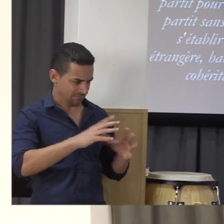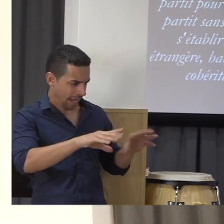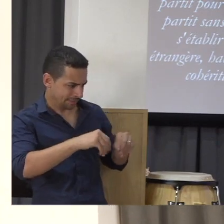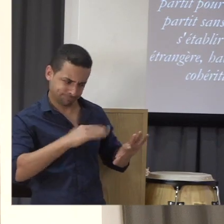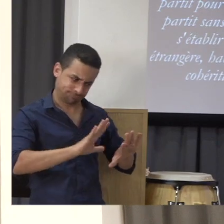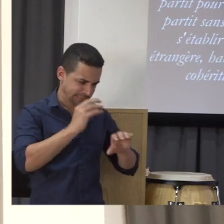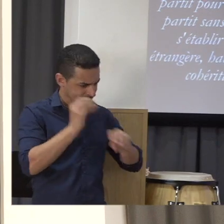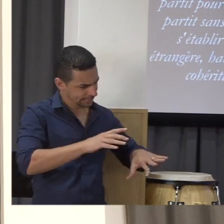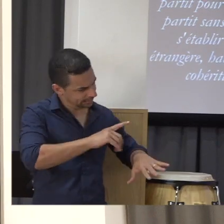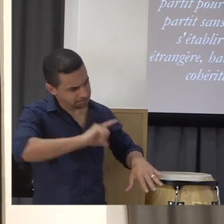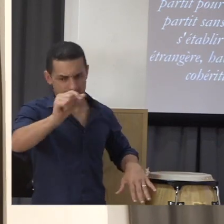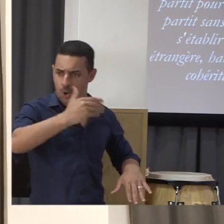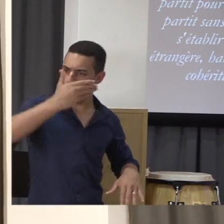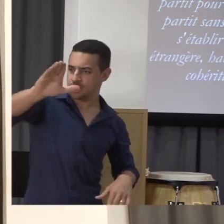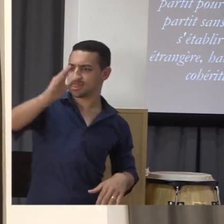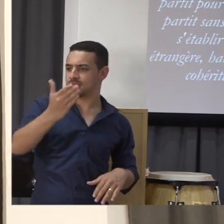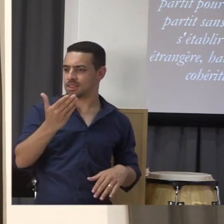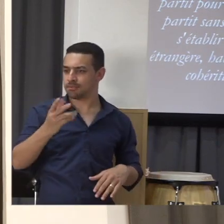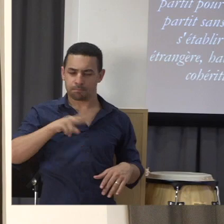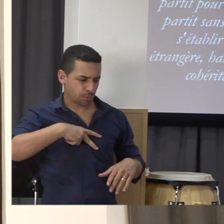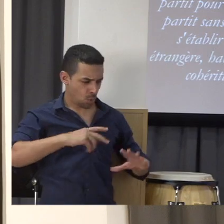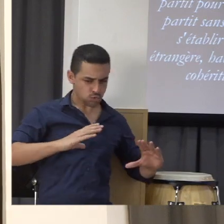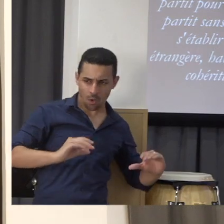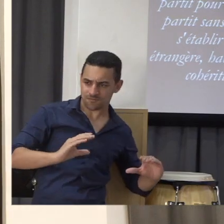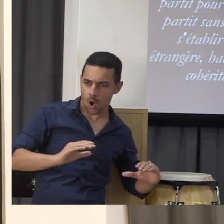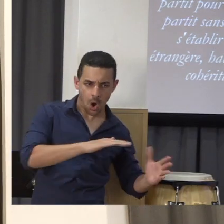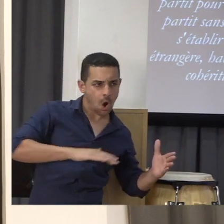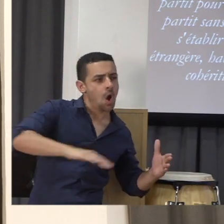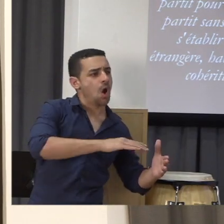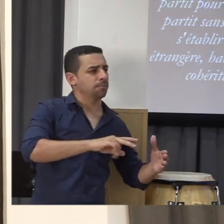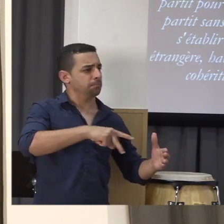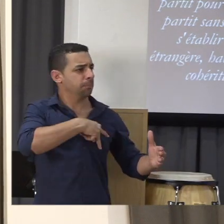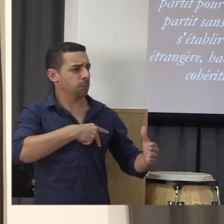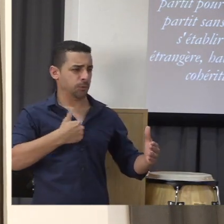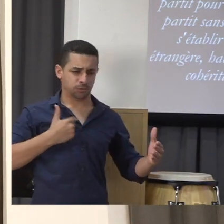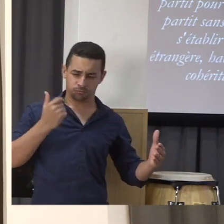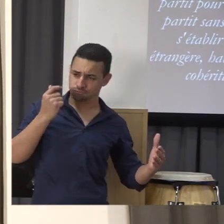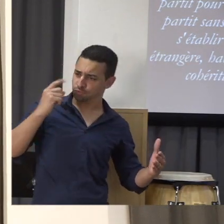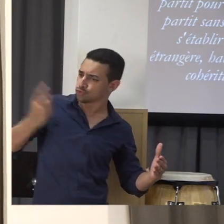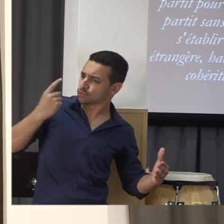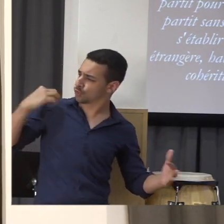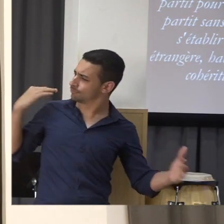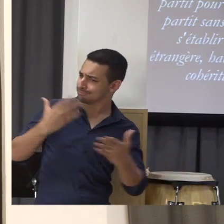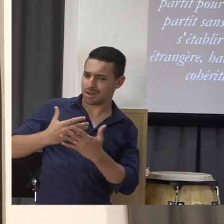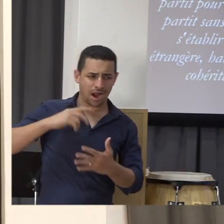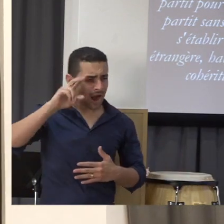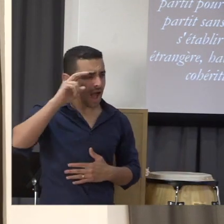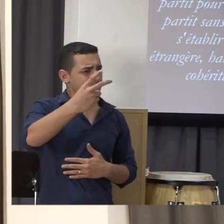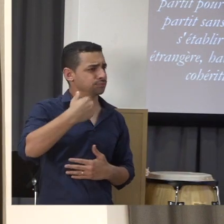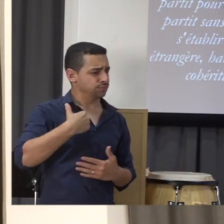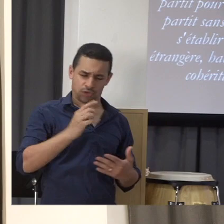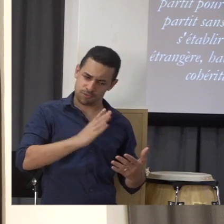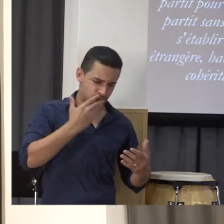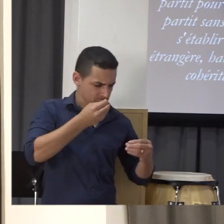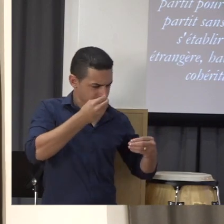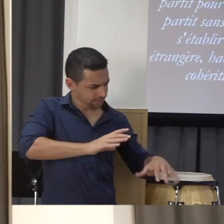mon père, je quitte ma zone de confort, je quitte tout ce que j'ai toujours fait jusqu'ici et que je